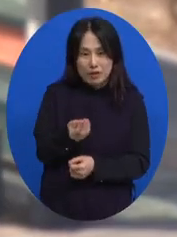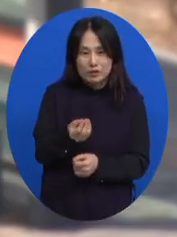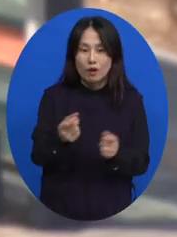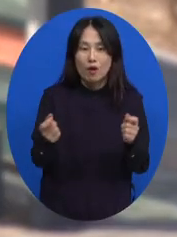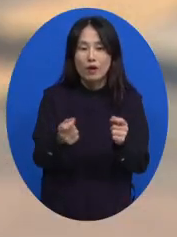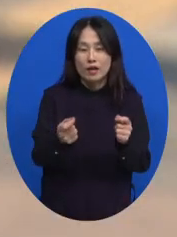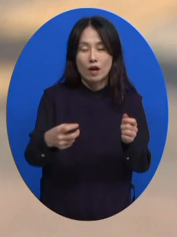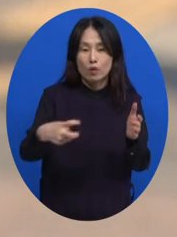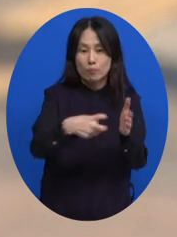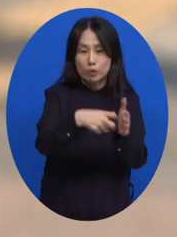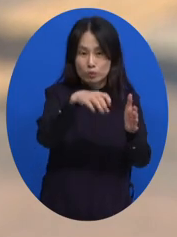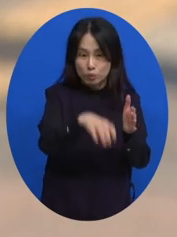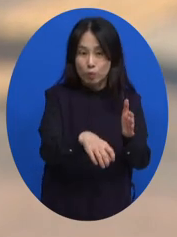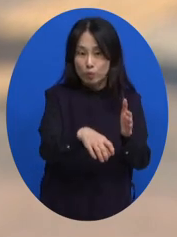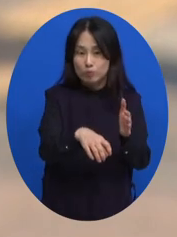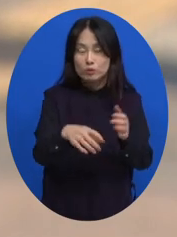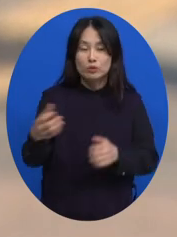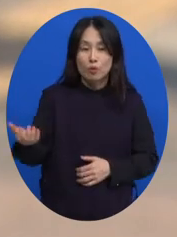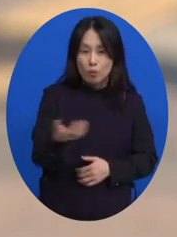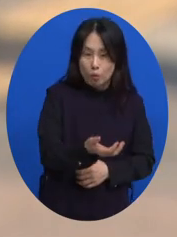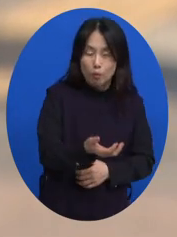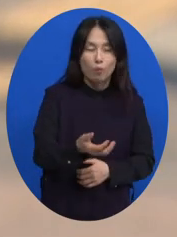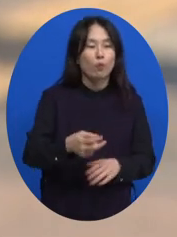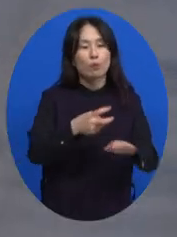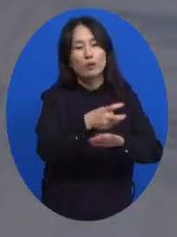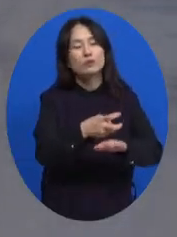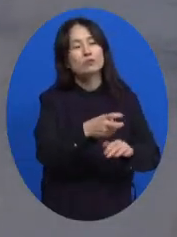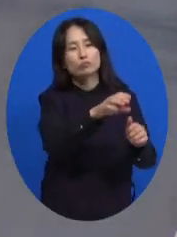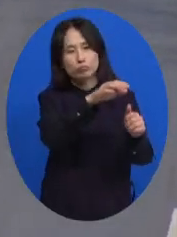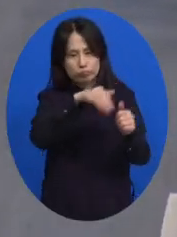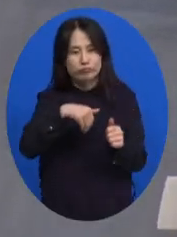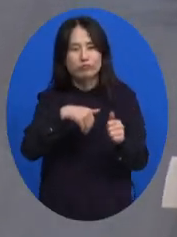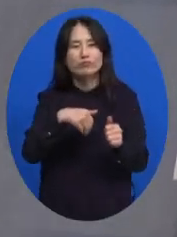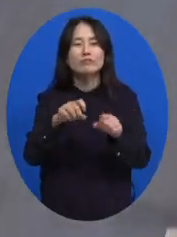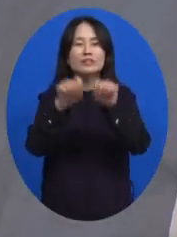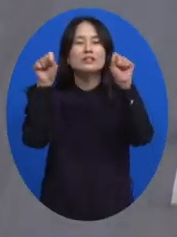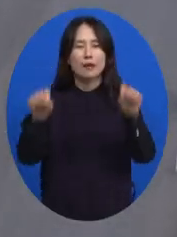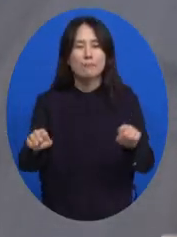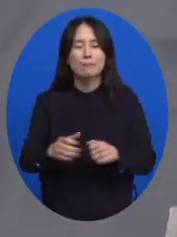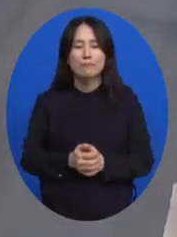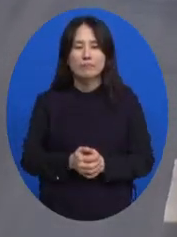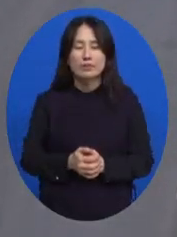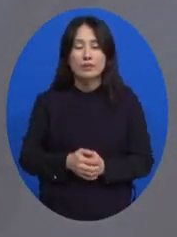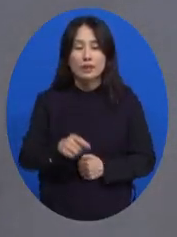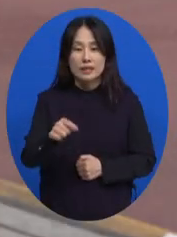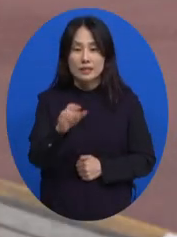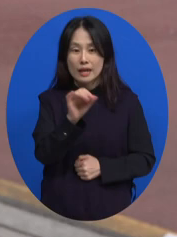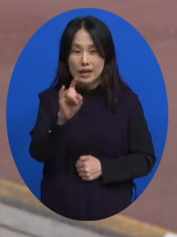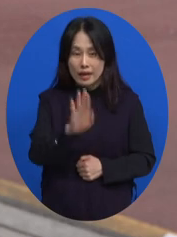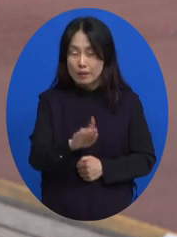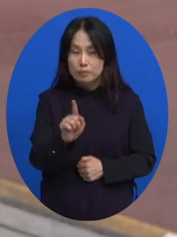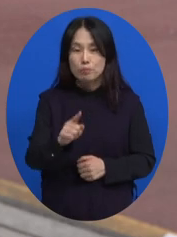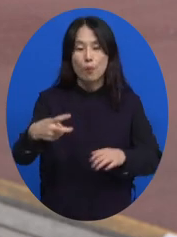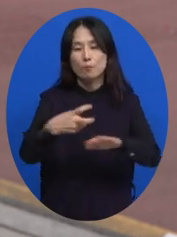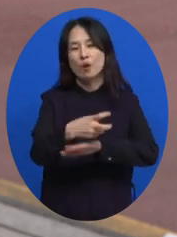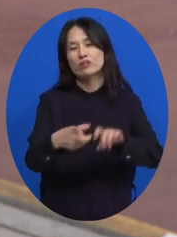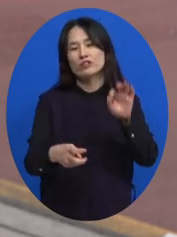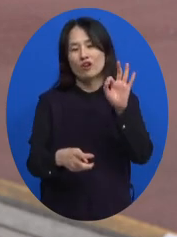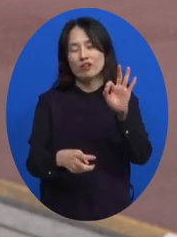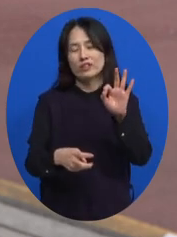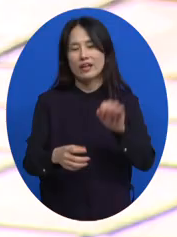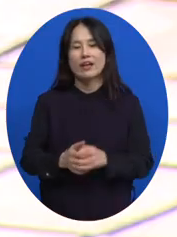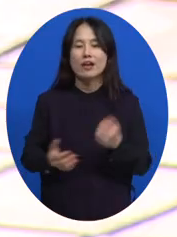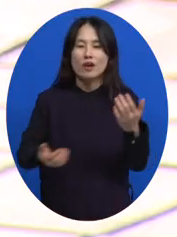이동, 똑버스를 호출하는 시스템입니다. 출시된 똑타는 똑버스 10대, 공유 개인형